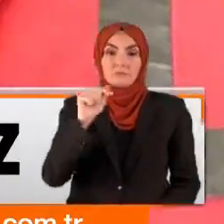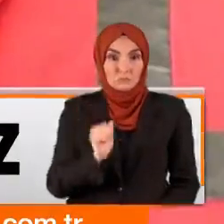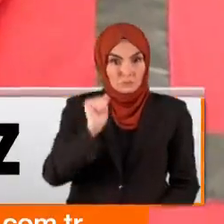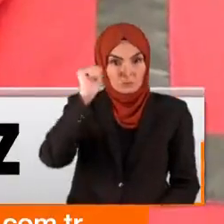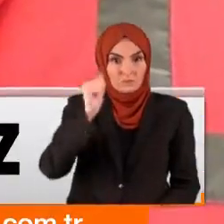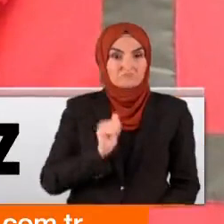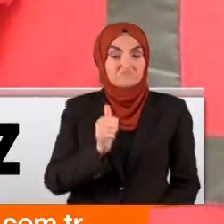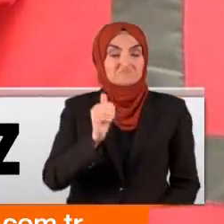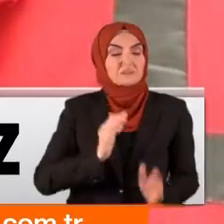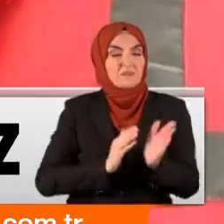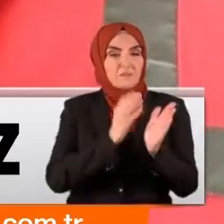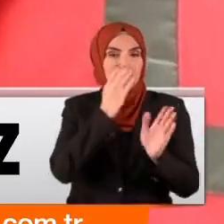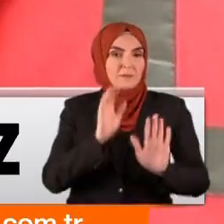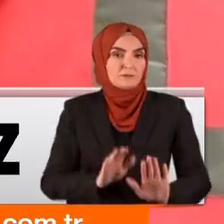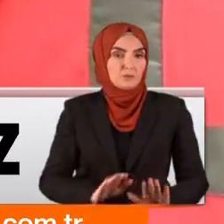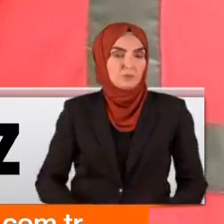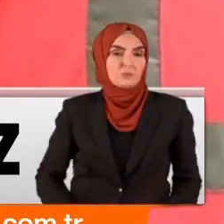bekleniyor.